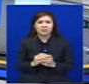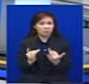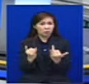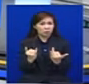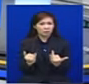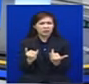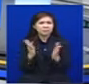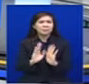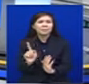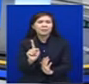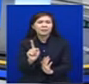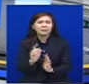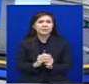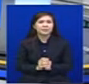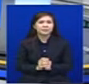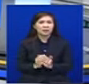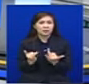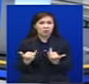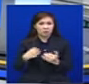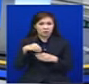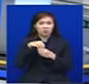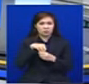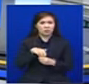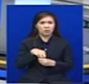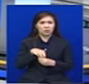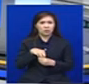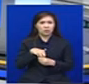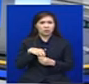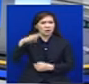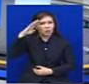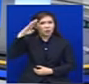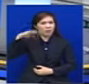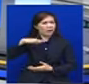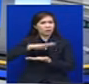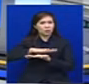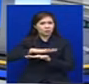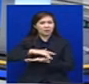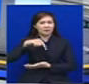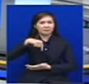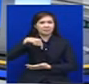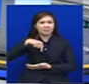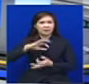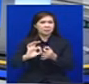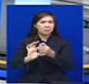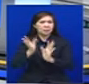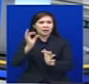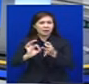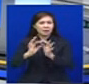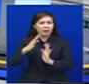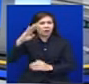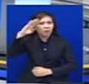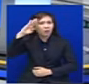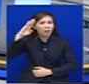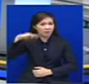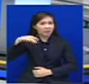อนนี้สถานการณ์เป็นยังไงบ้างครับ ครับขณะนี้ผมอยู่ที่หน้าจุดเกิดเหตุเมื่อคืนนี้นะครับที่มีเพลิงไหม้อาคาร